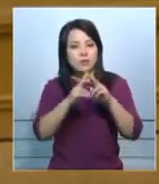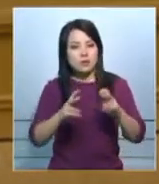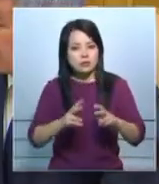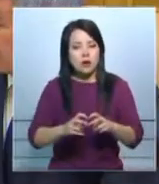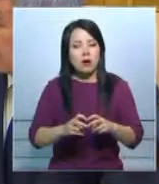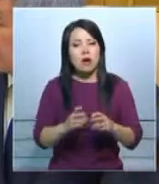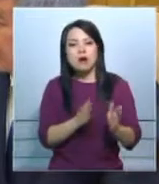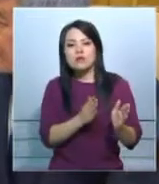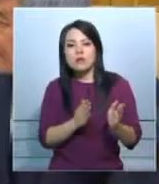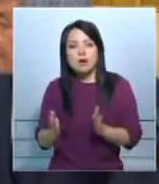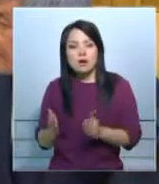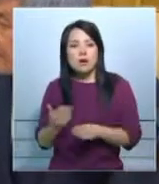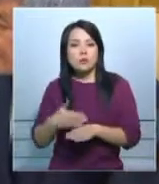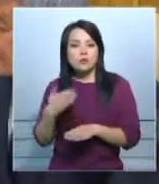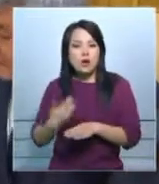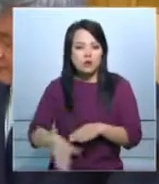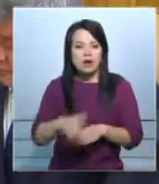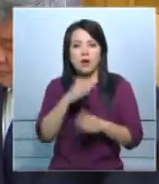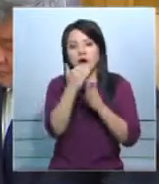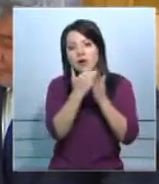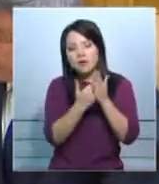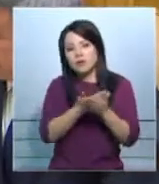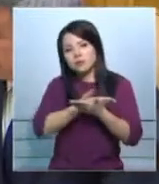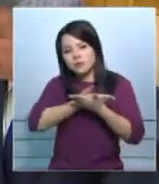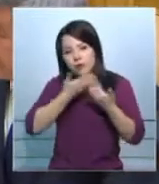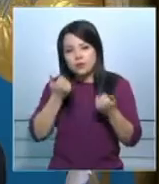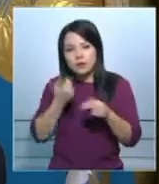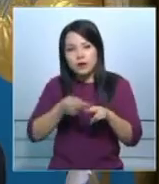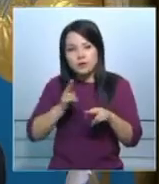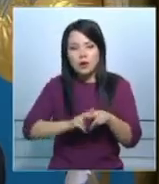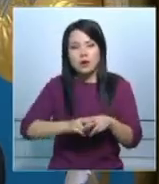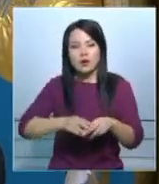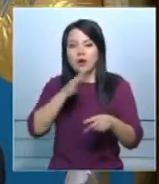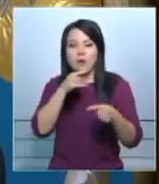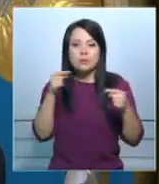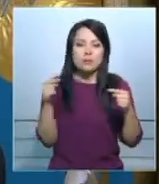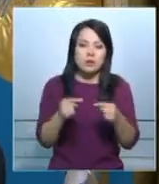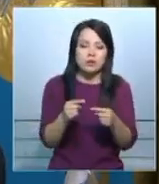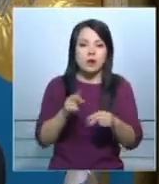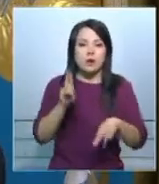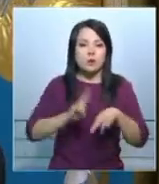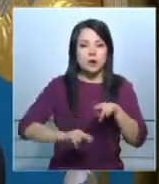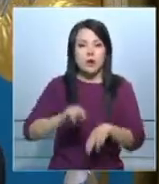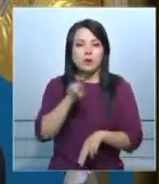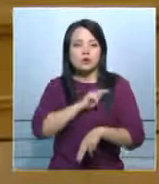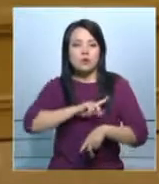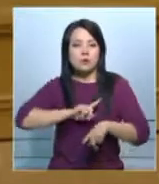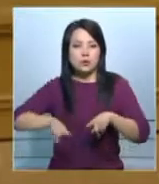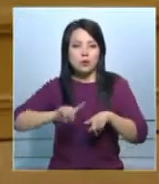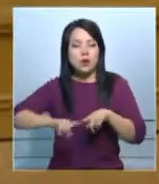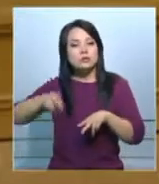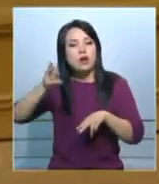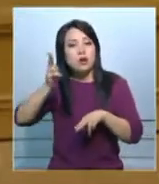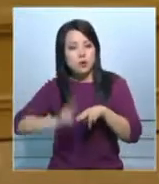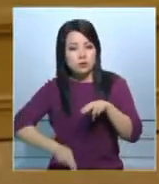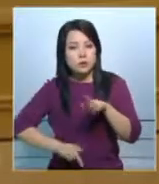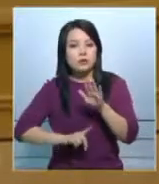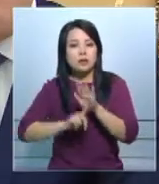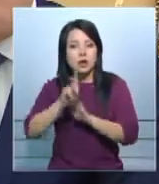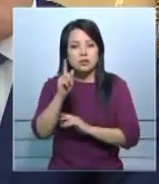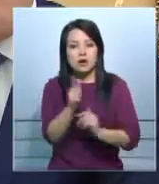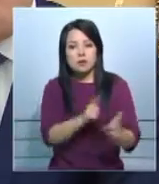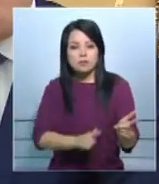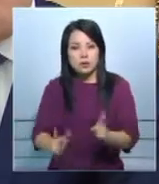нас нет. Задача поставлена к концу этого года строительные дела закончить и начать подготовку